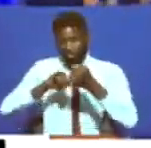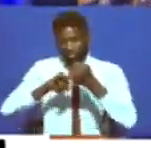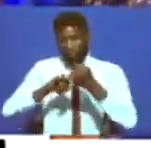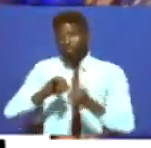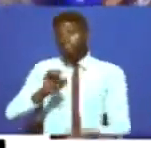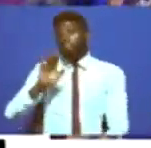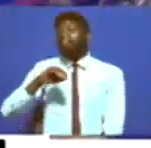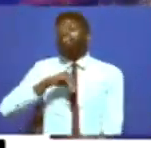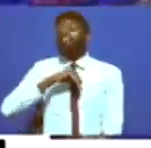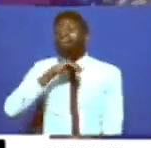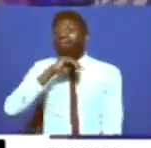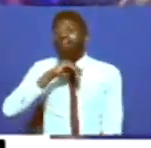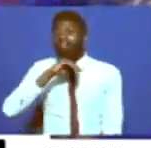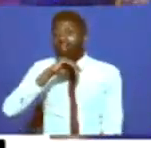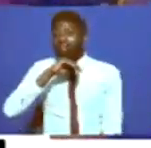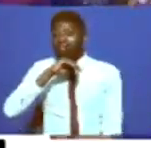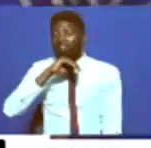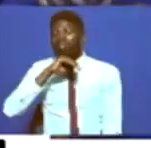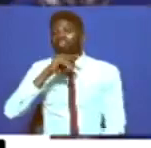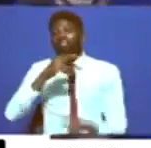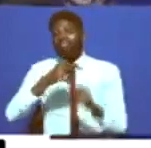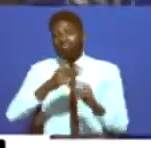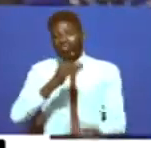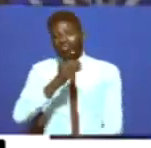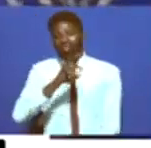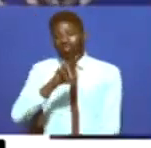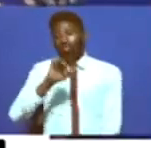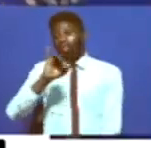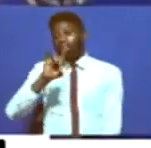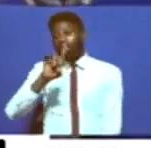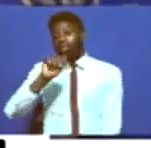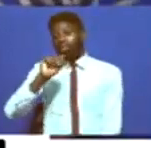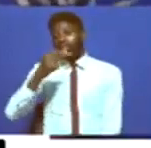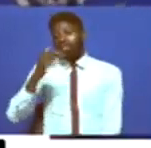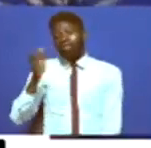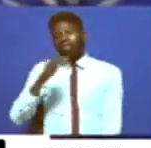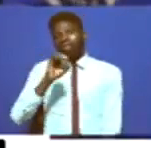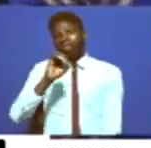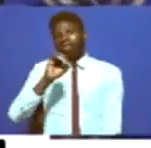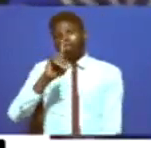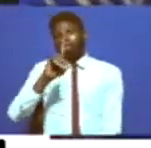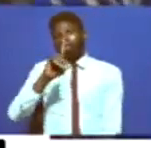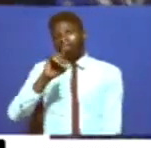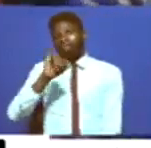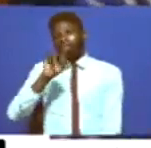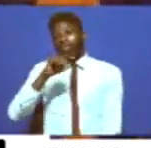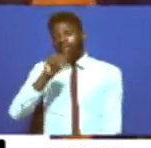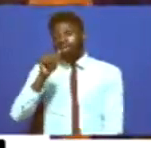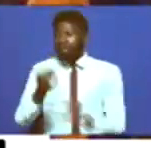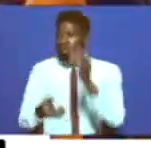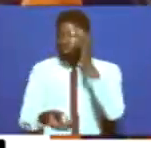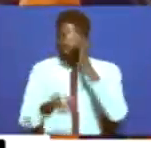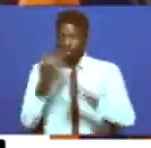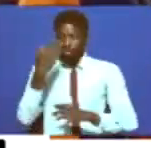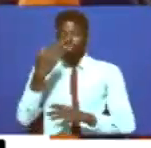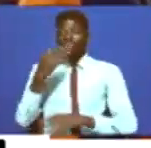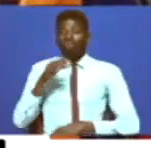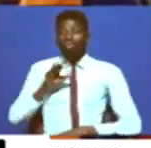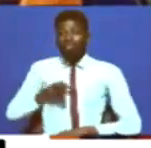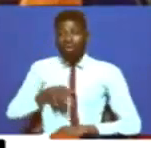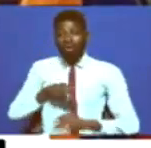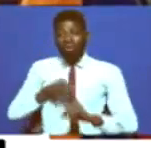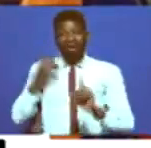Raila Odinga, Daktari Aida Odinga, alipokuwa akizindua azimio la kina mama katika eneo la